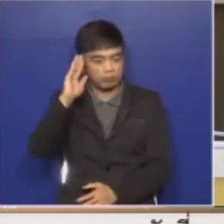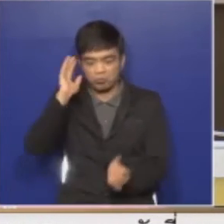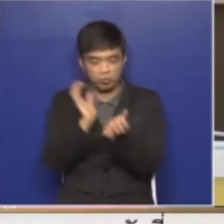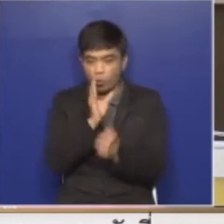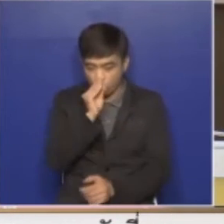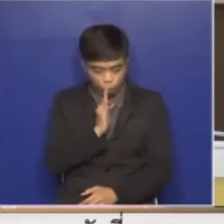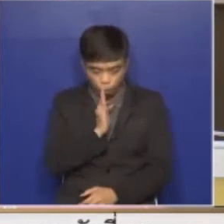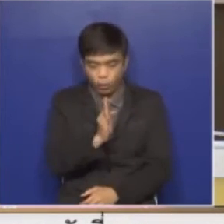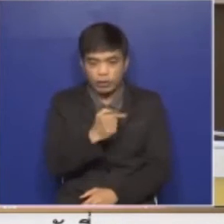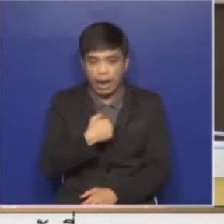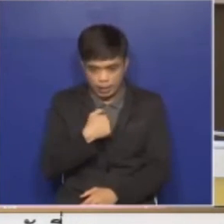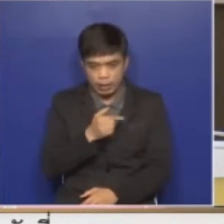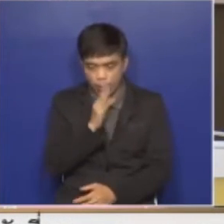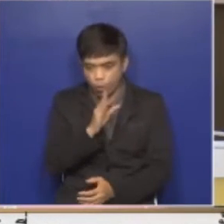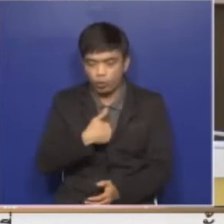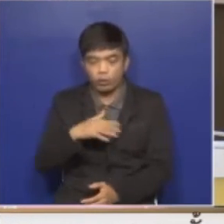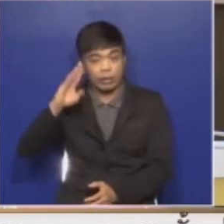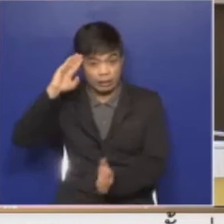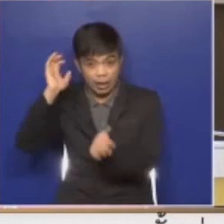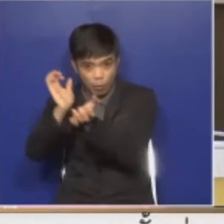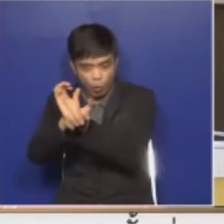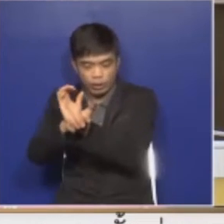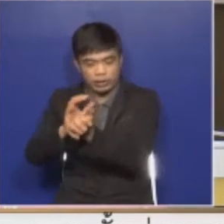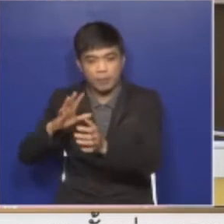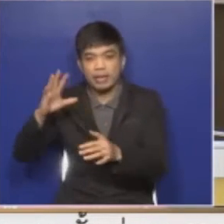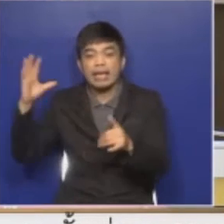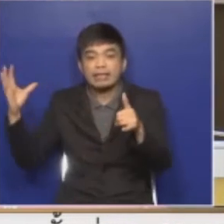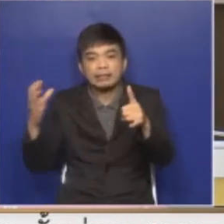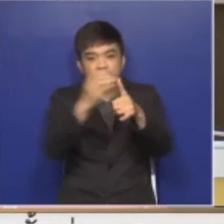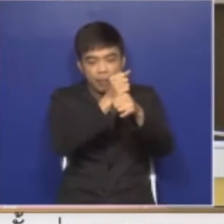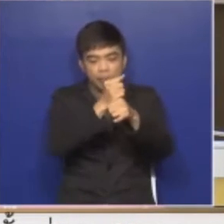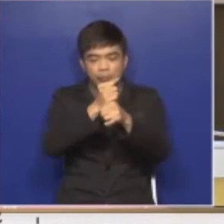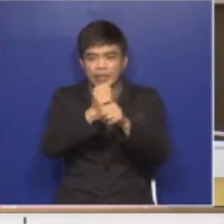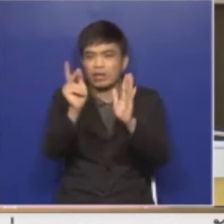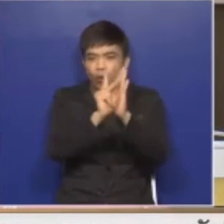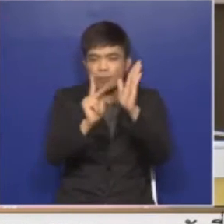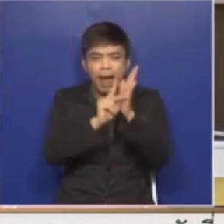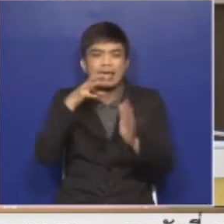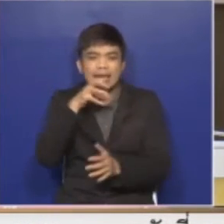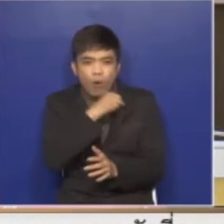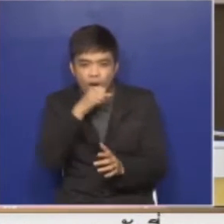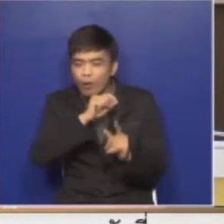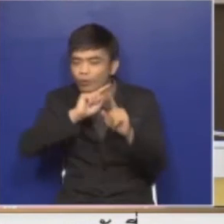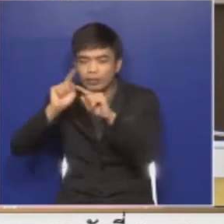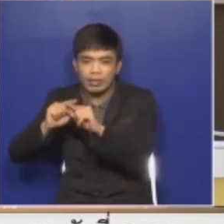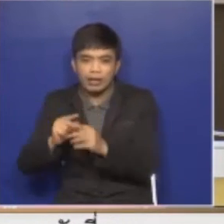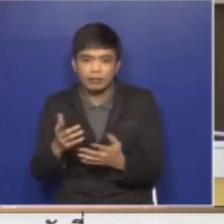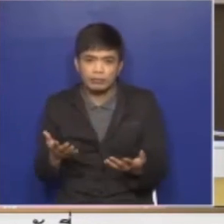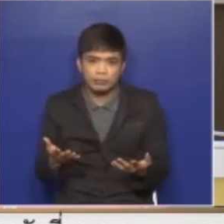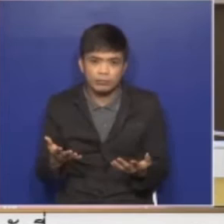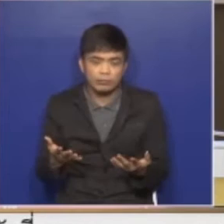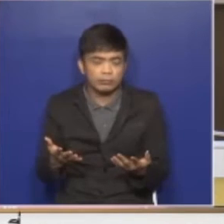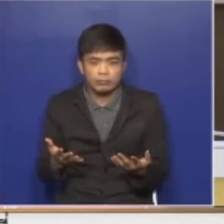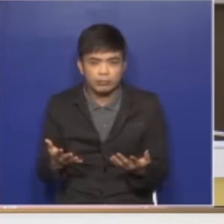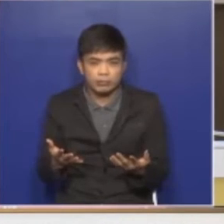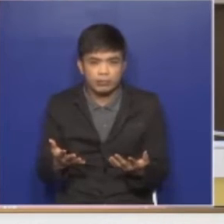ครับมีการไปอายัดตัวไปใช้หมายจับเก่าๆและที่สำคัญก็คือถ้าคุณจะเอาอะไร